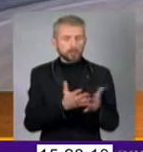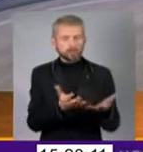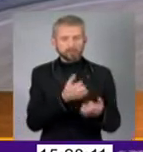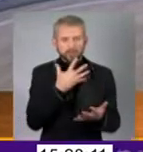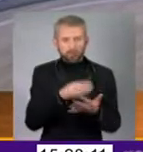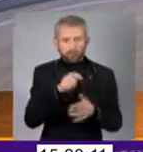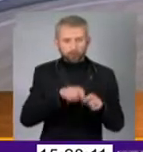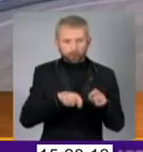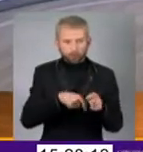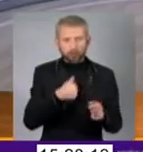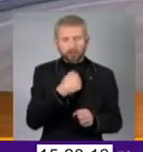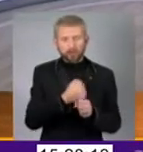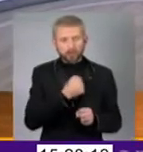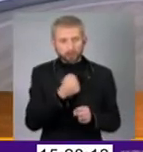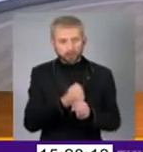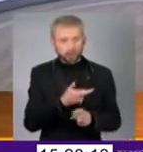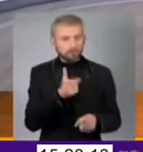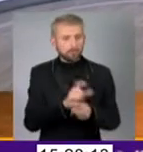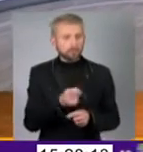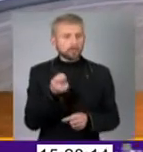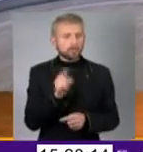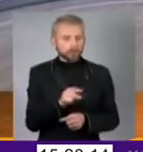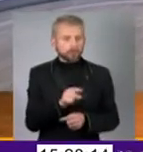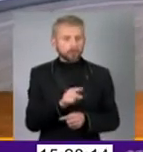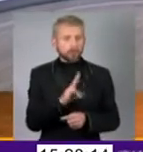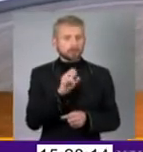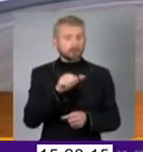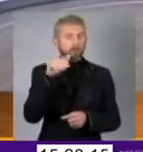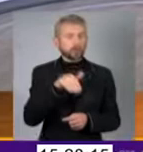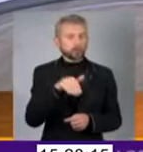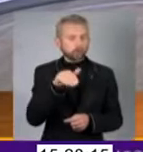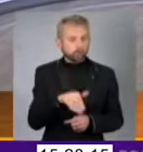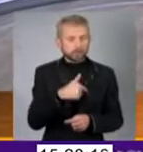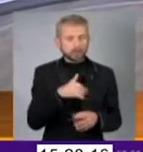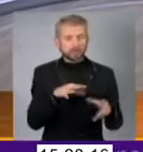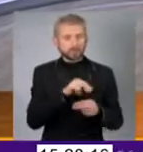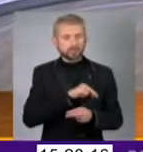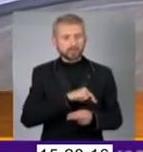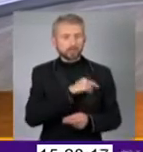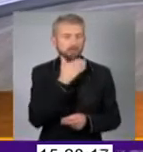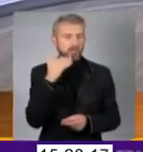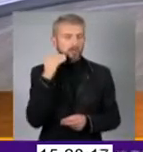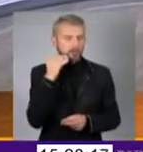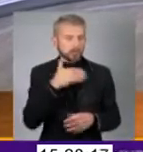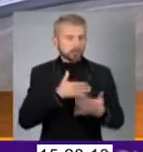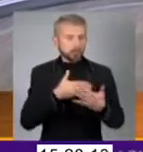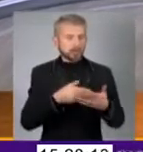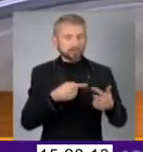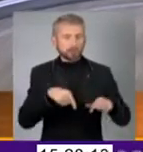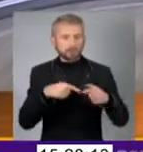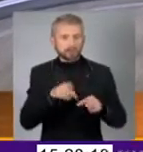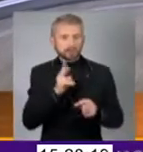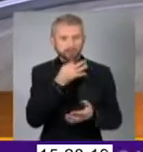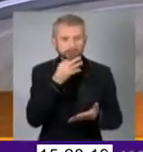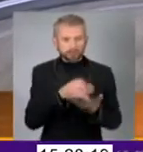і ми її опрацюємо. Більше того, безпосередньо на Подолі. Я співпрацюю з багатьма якраз громадськими організаціями, які